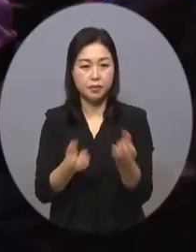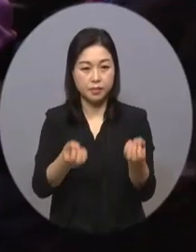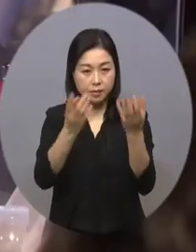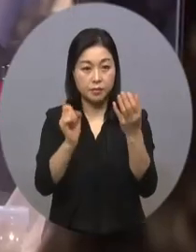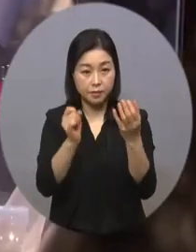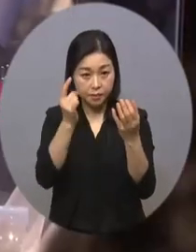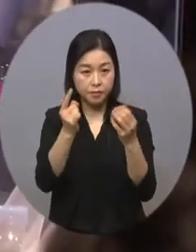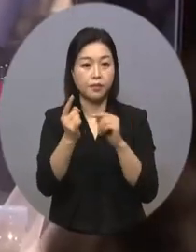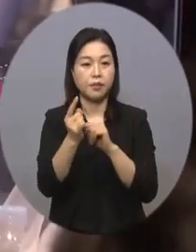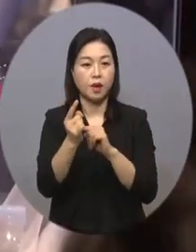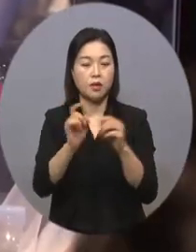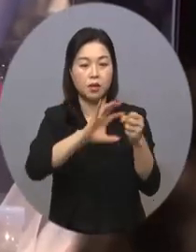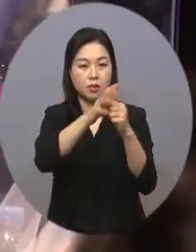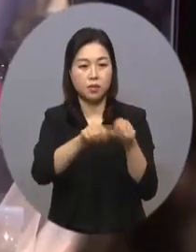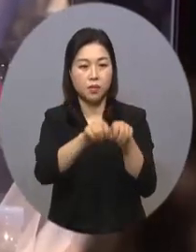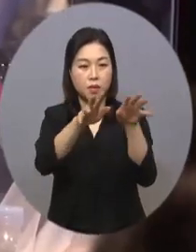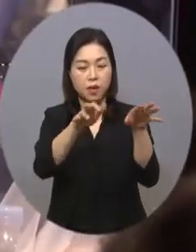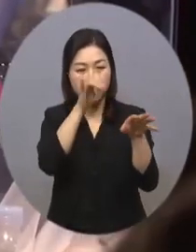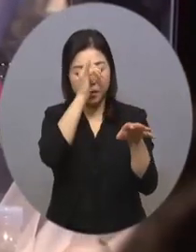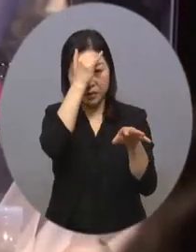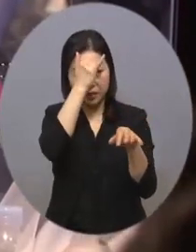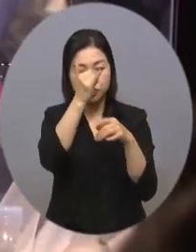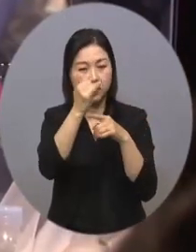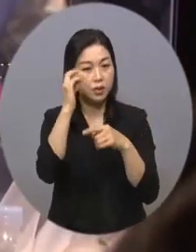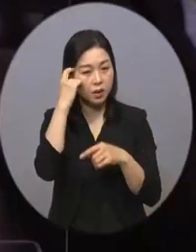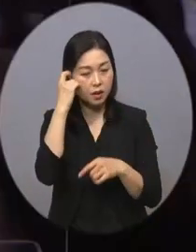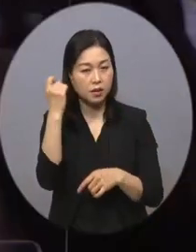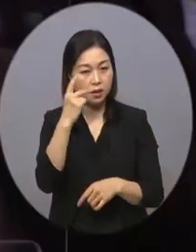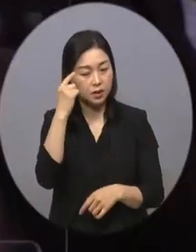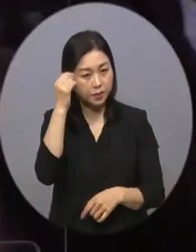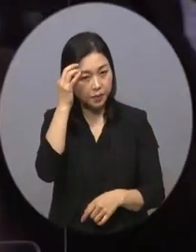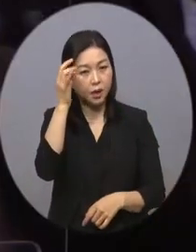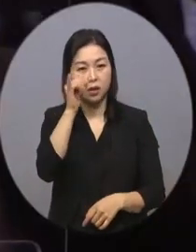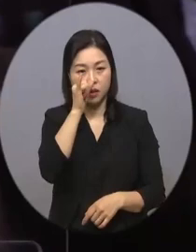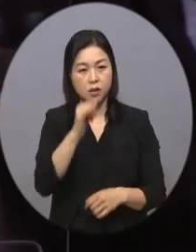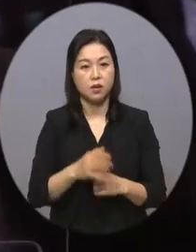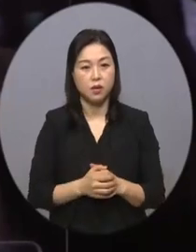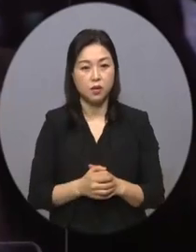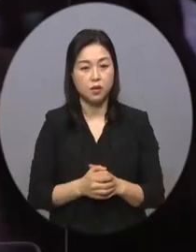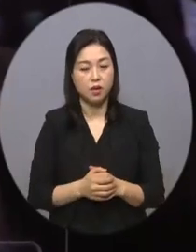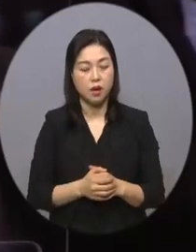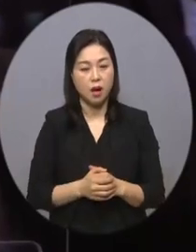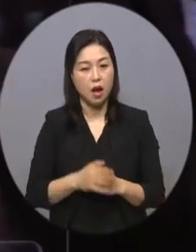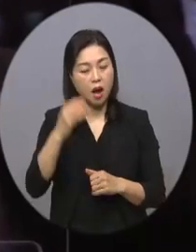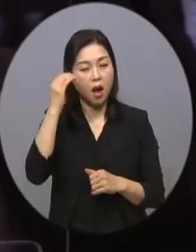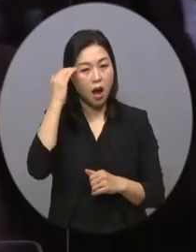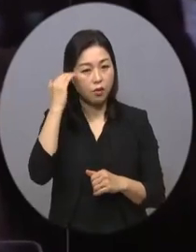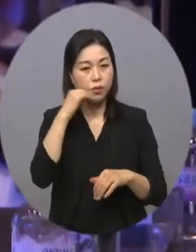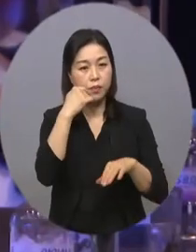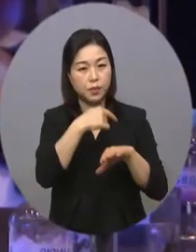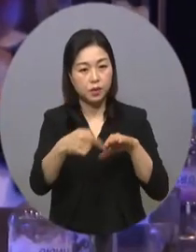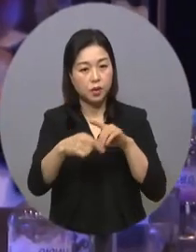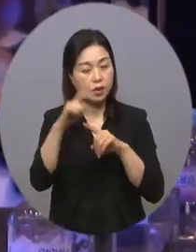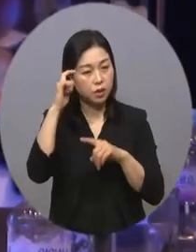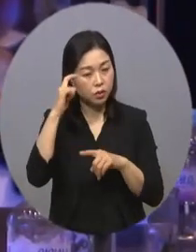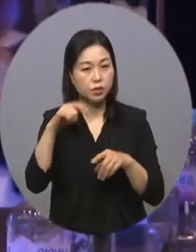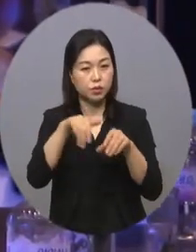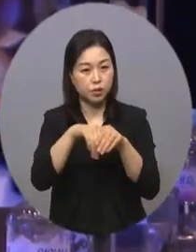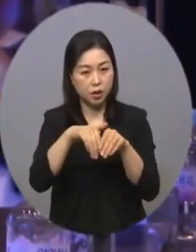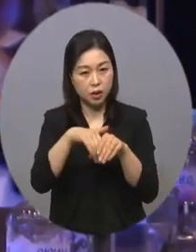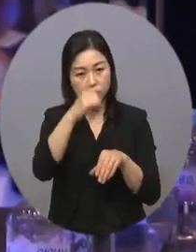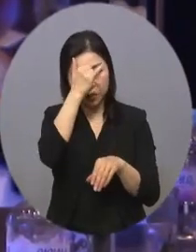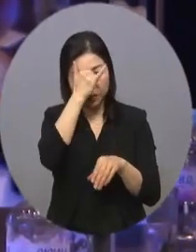계기로 세계적으로 뻗어나가는 충효의 사상을 다시 한번 되돌아보게 되고 더불어 우리 한민족의 정신문화인 충효의 사상과